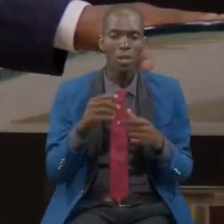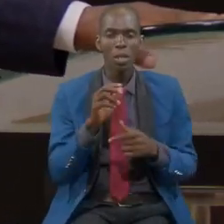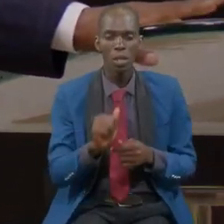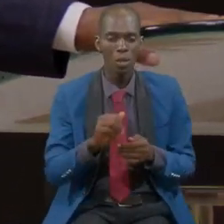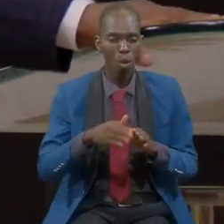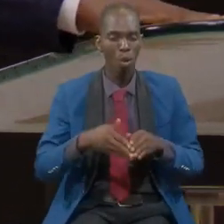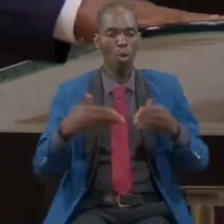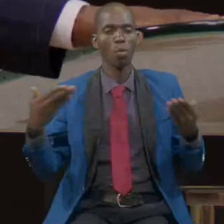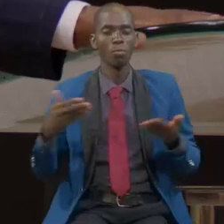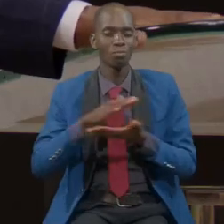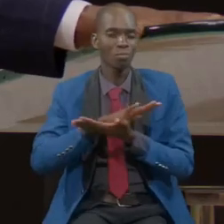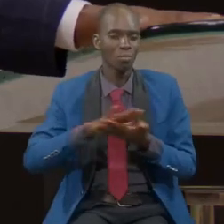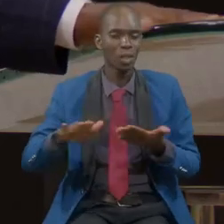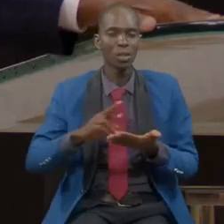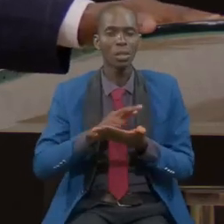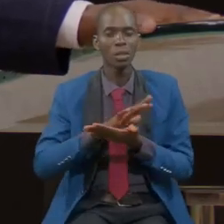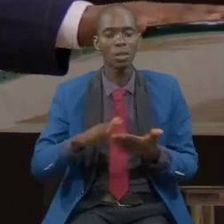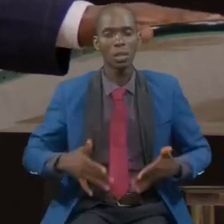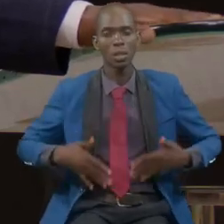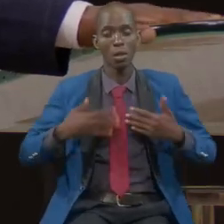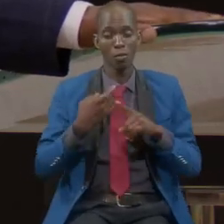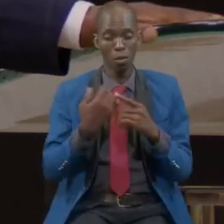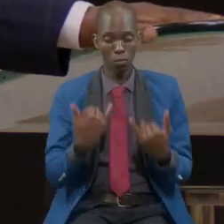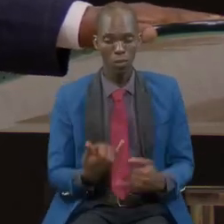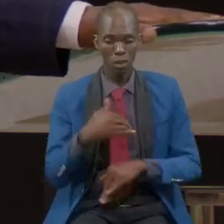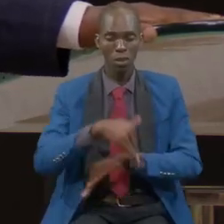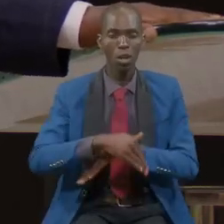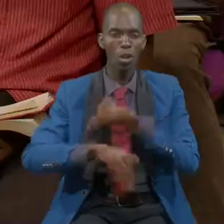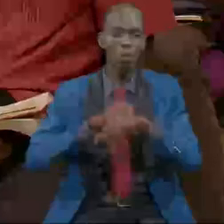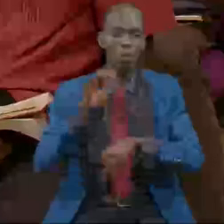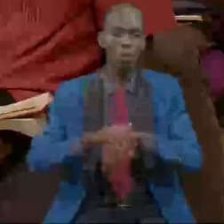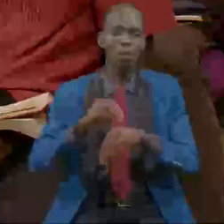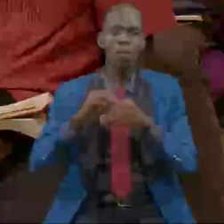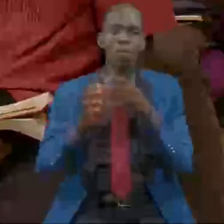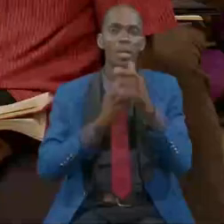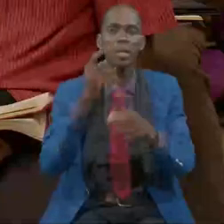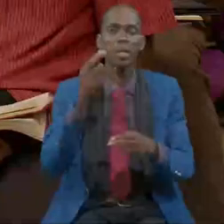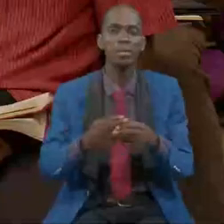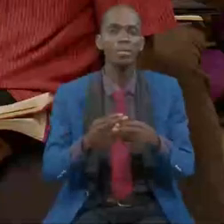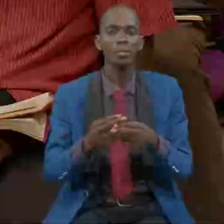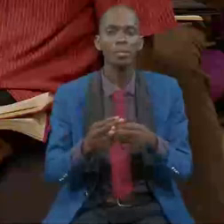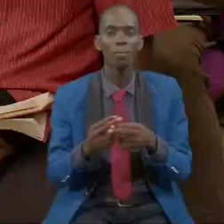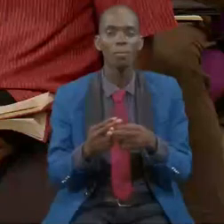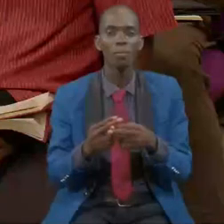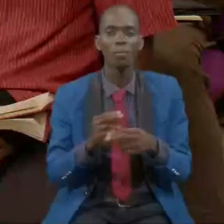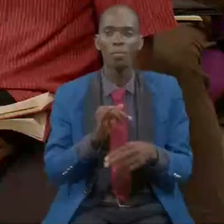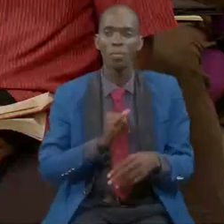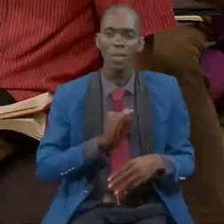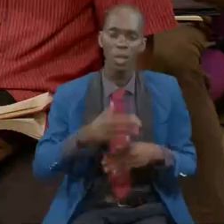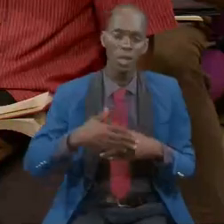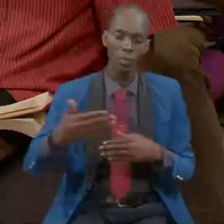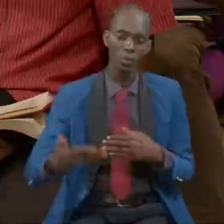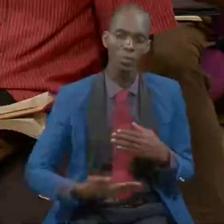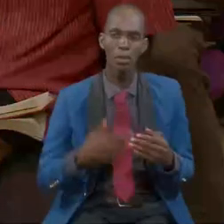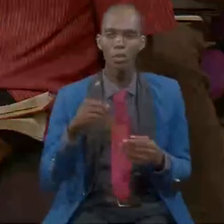mener une vie transparente, juste, dès aujourd'hui, au nom de Jésus-Christ.